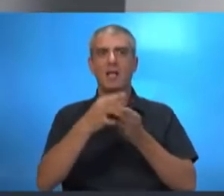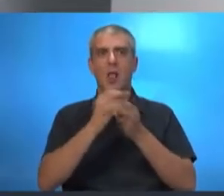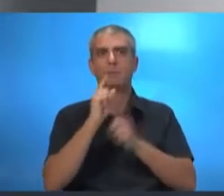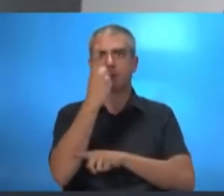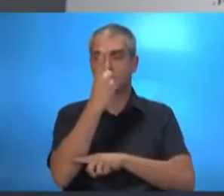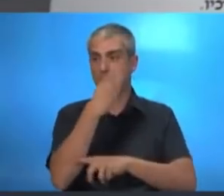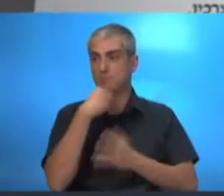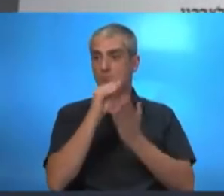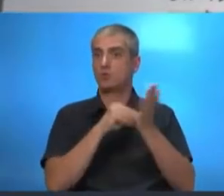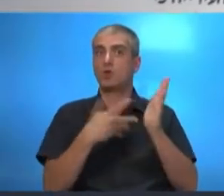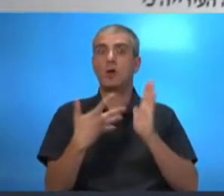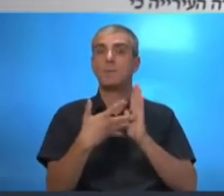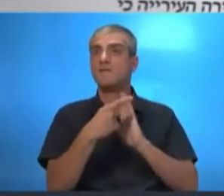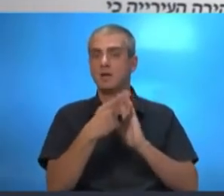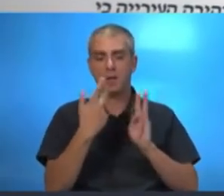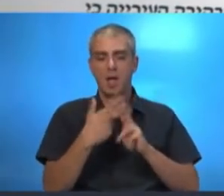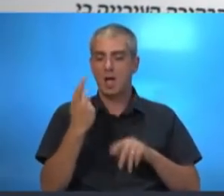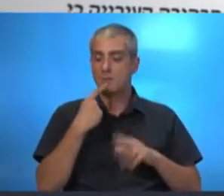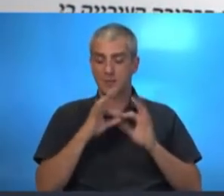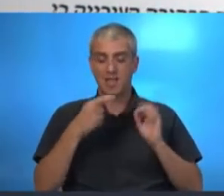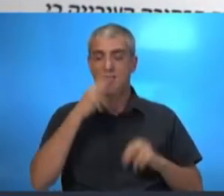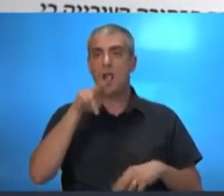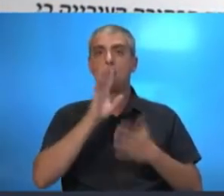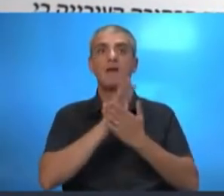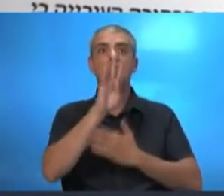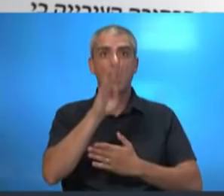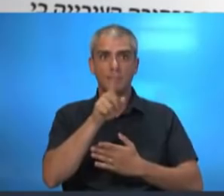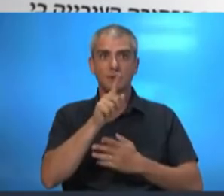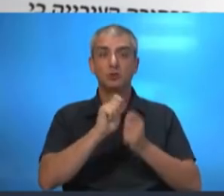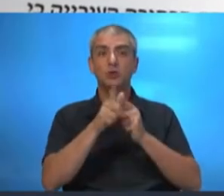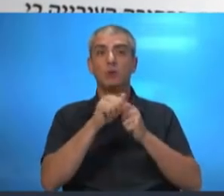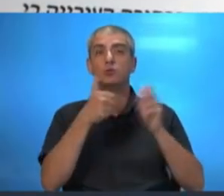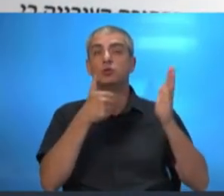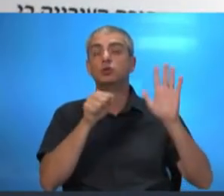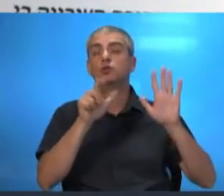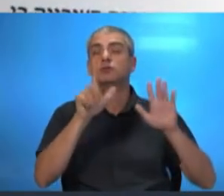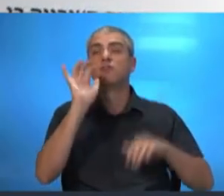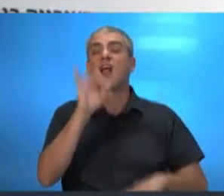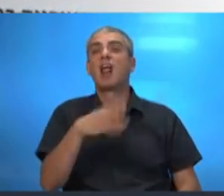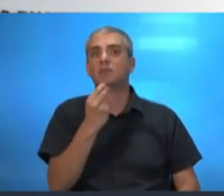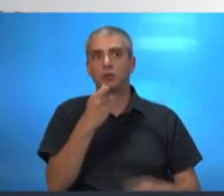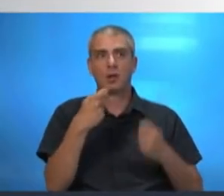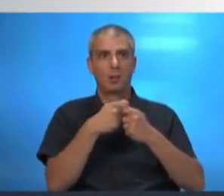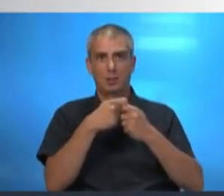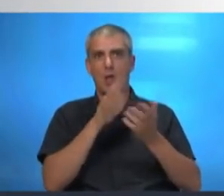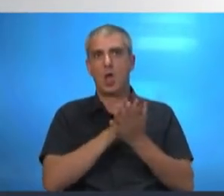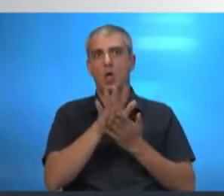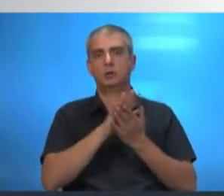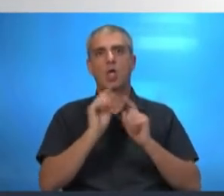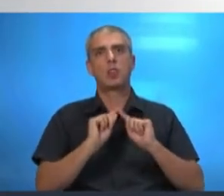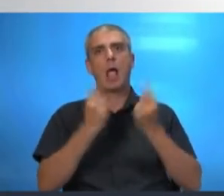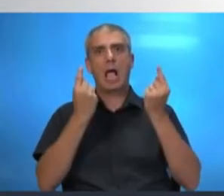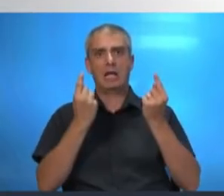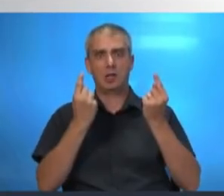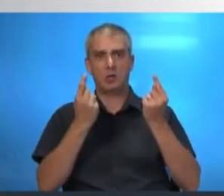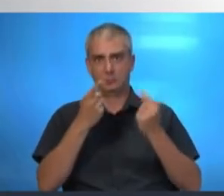דוח המבקרת, רק בראשית 2014 שולמו 67,000 שקלים תחת הכותרת הוצאות חריגות,